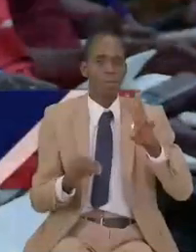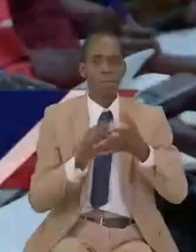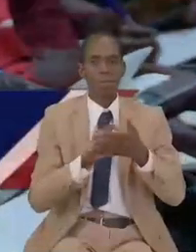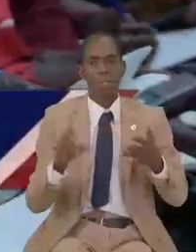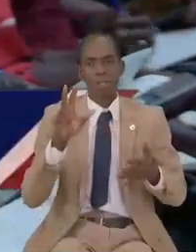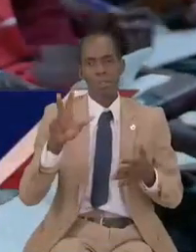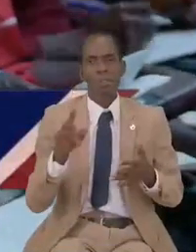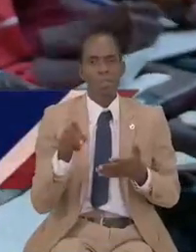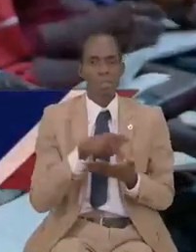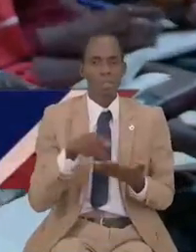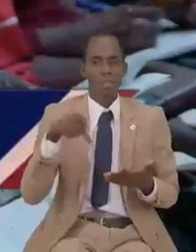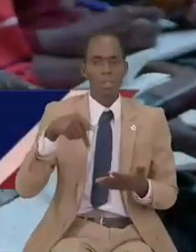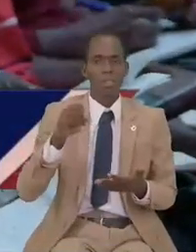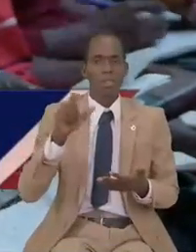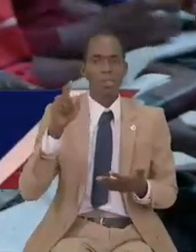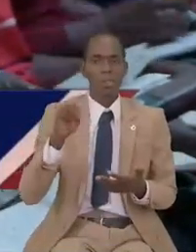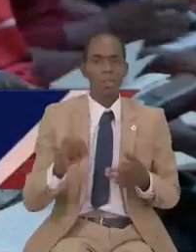psaume 137,